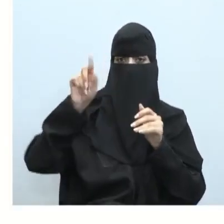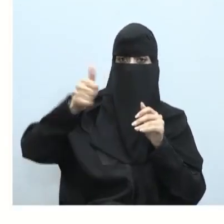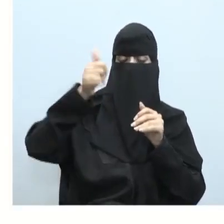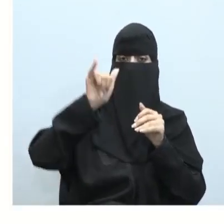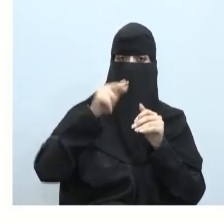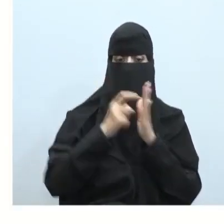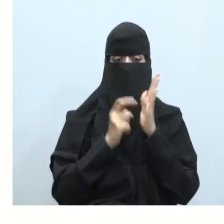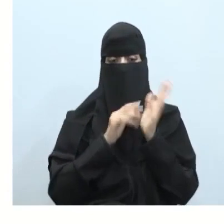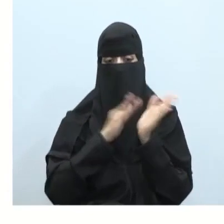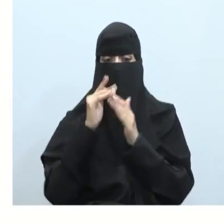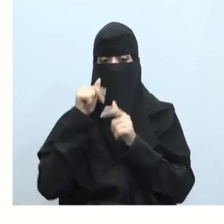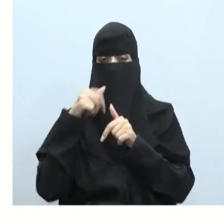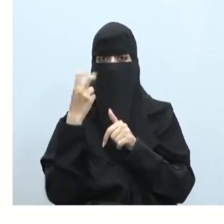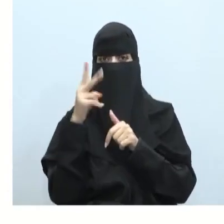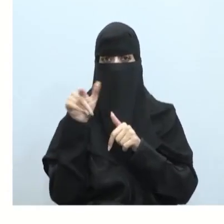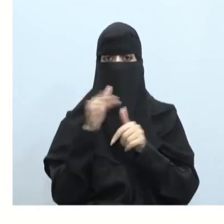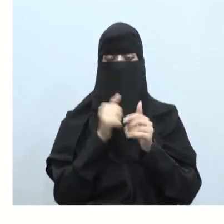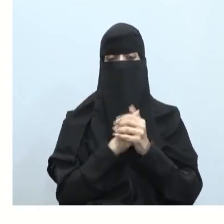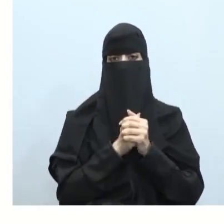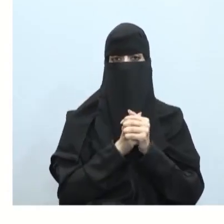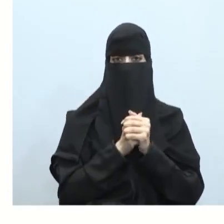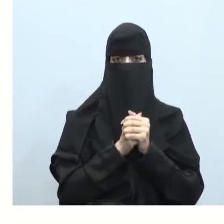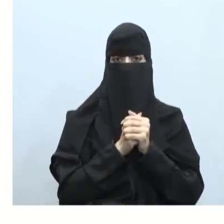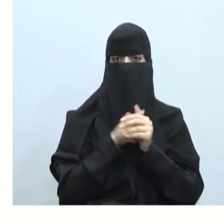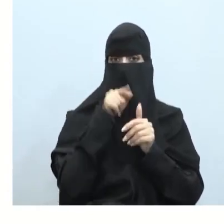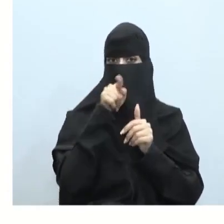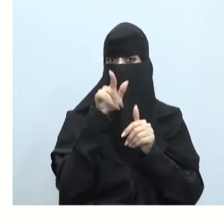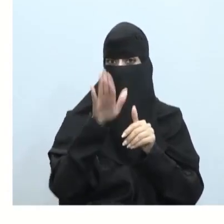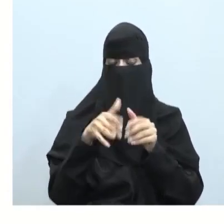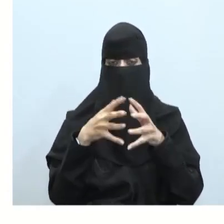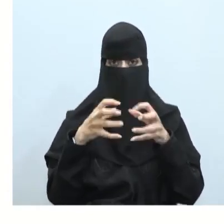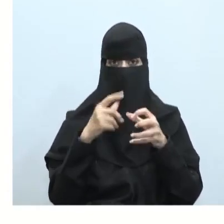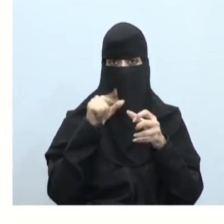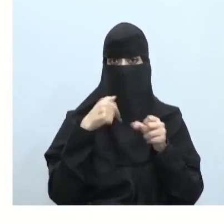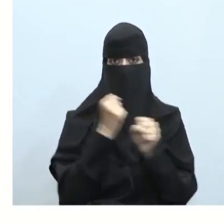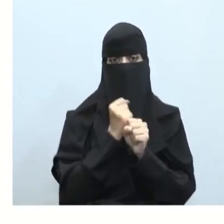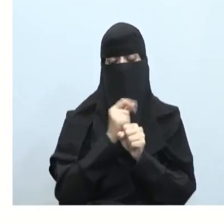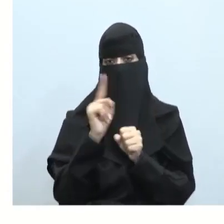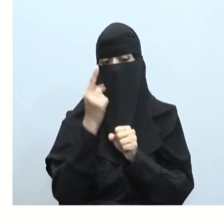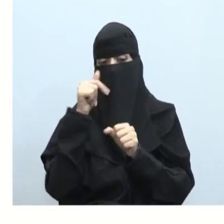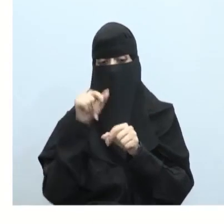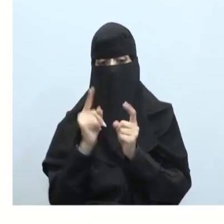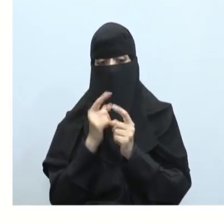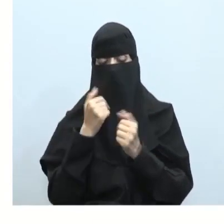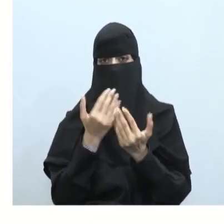نظامي ويندوز ولينكس بنفس البرنامج المصطري ونفس النتائج هنا لدينا المفسر لا يعمل عليه ما لا يوجد اي